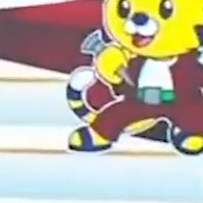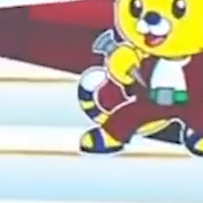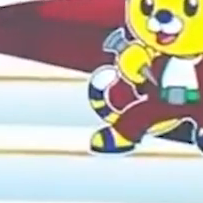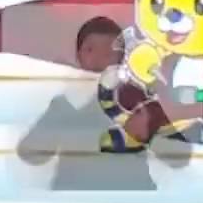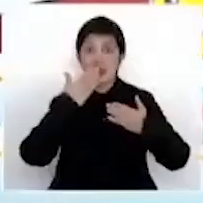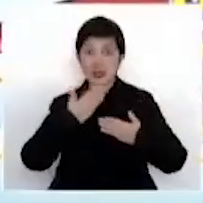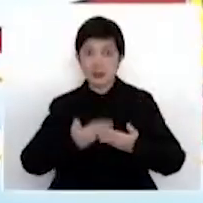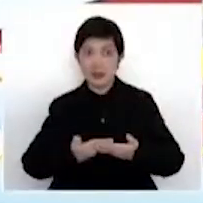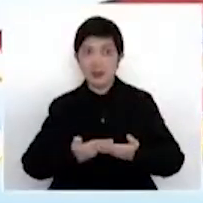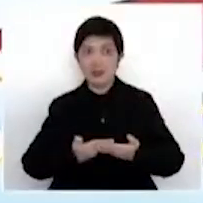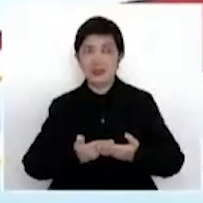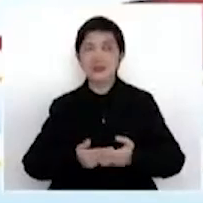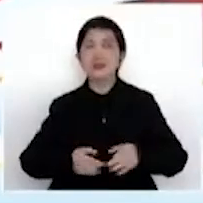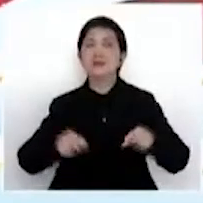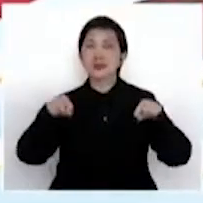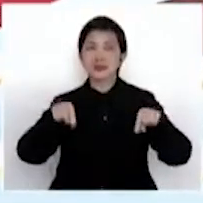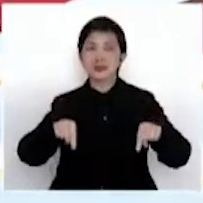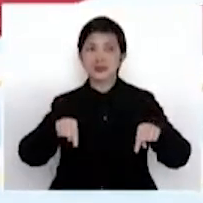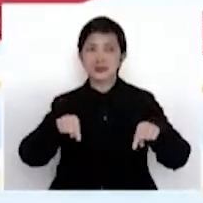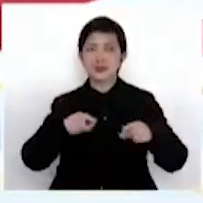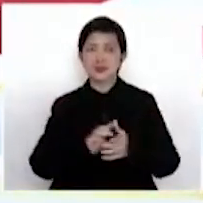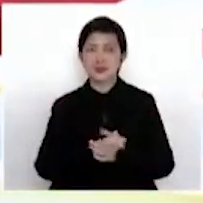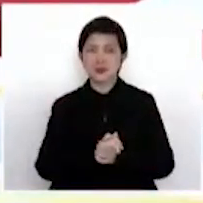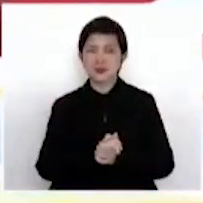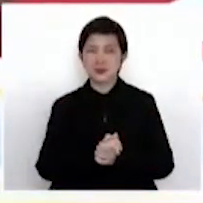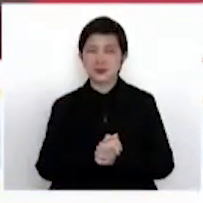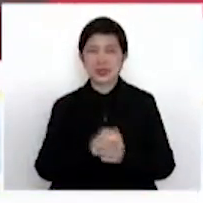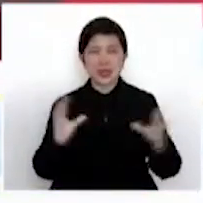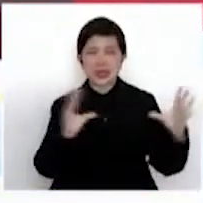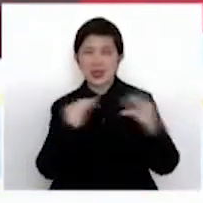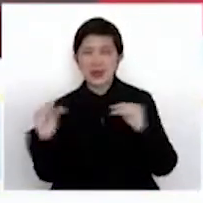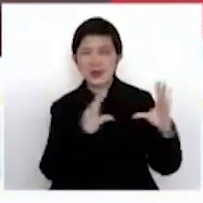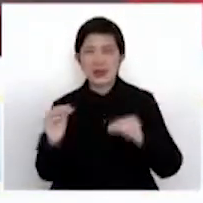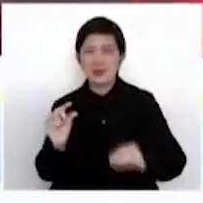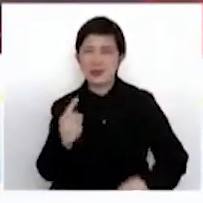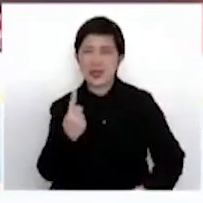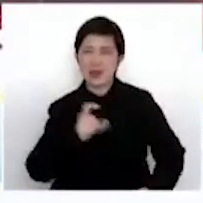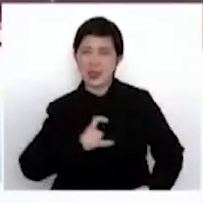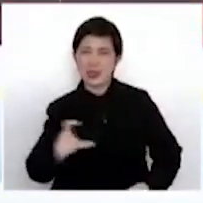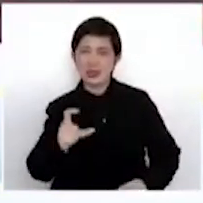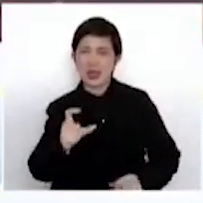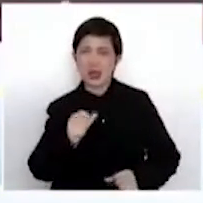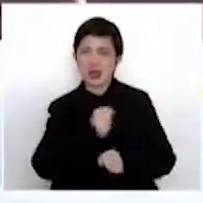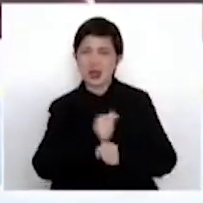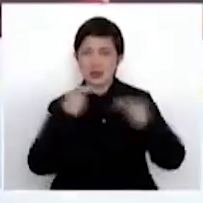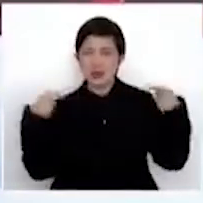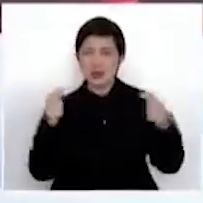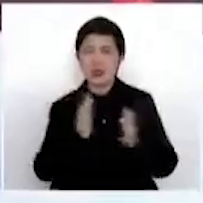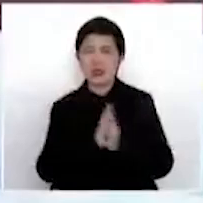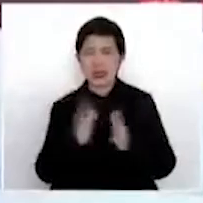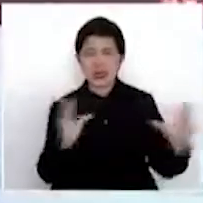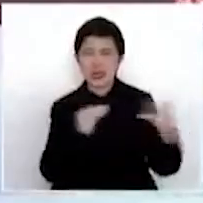Terima kasih pemirsa anda masih setia bersama kami i di debat pertama calon gubernur dan calon wakil